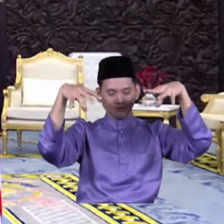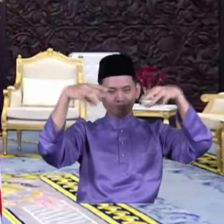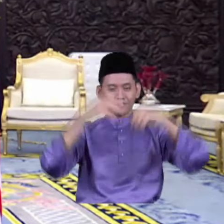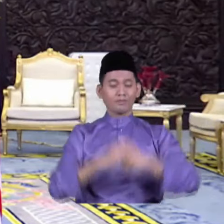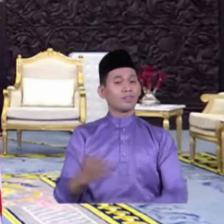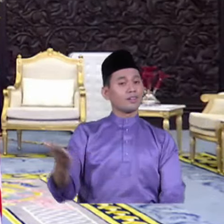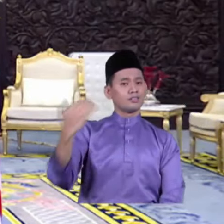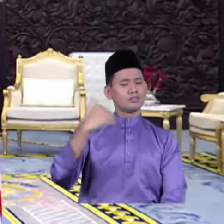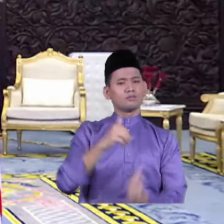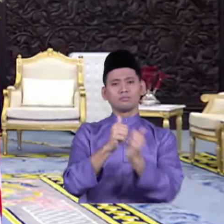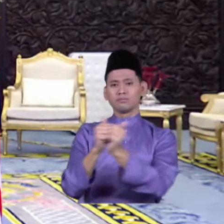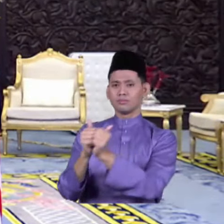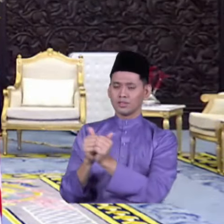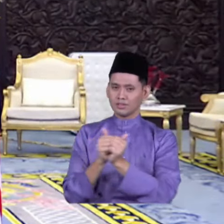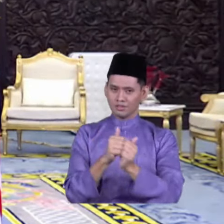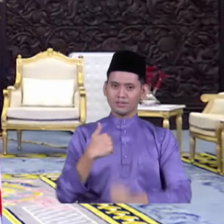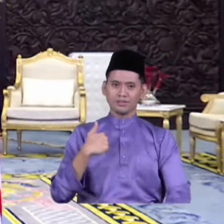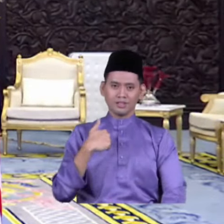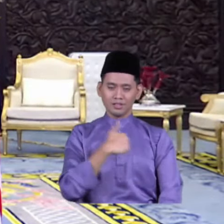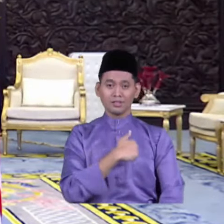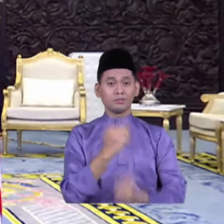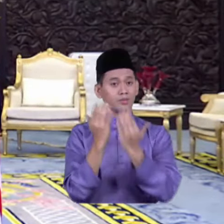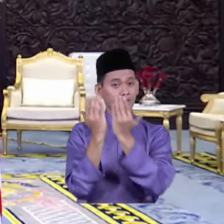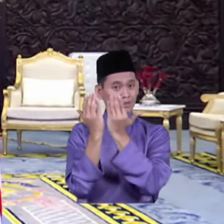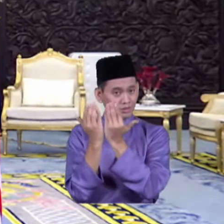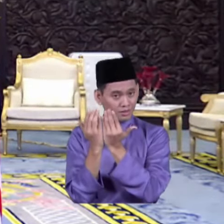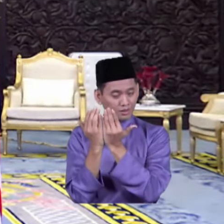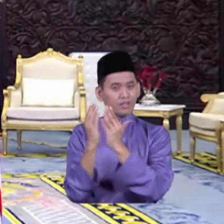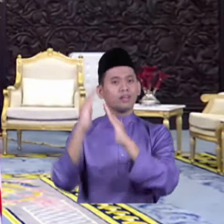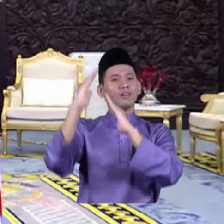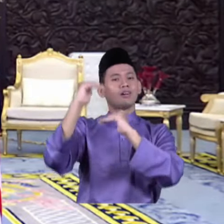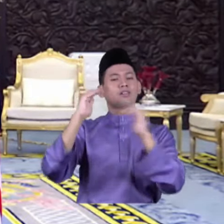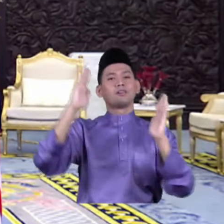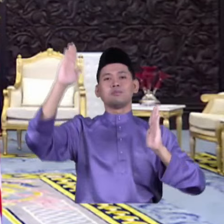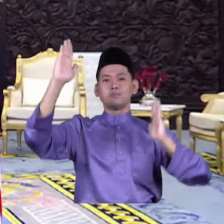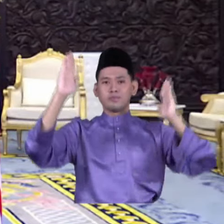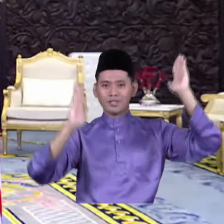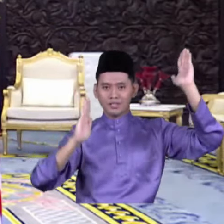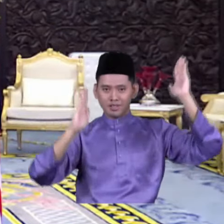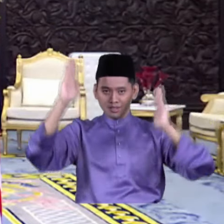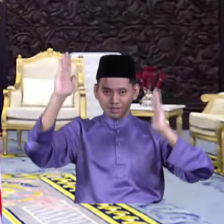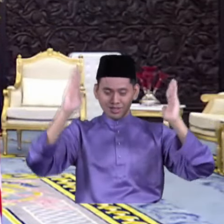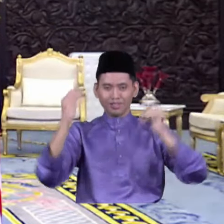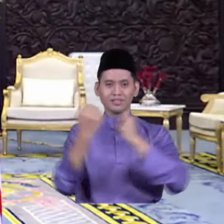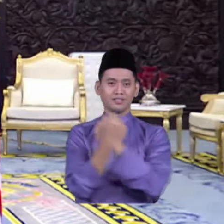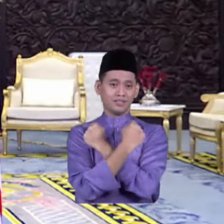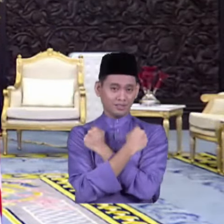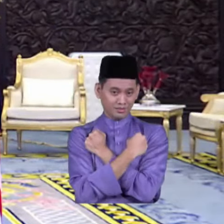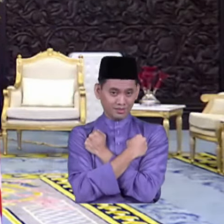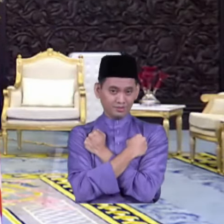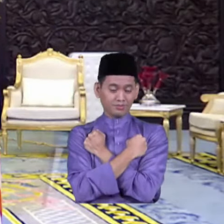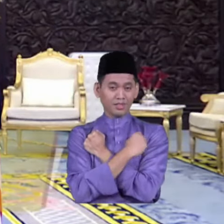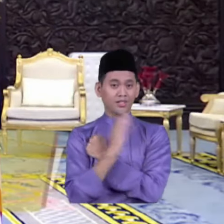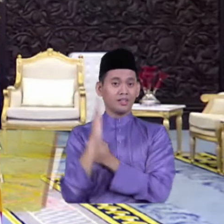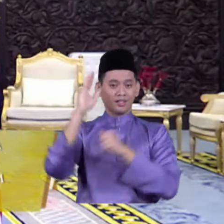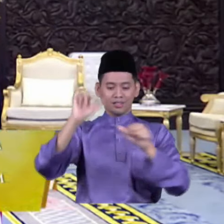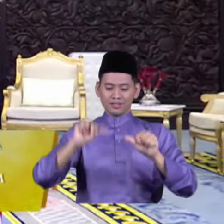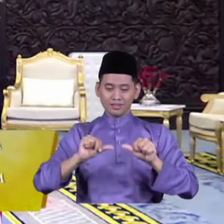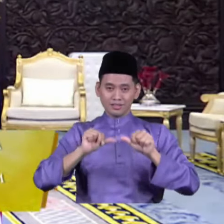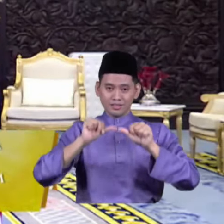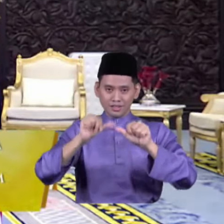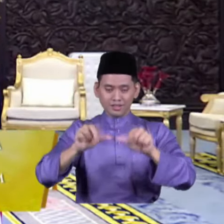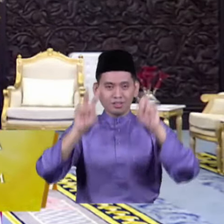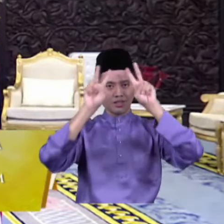Marilah bersama kita berdoa semoga negara Indonesia yang kita cintai ini akan terus kekal